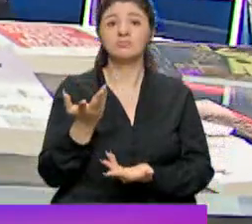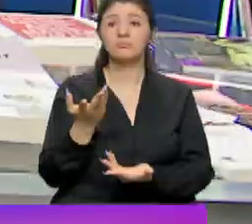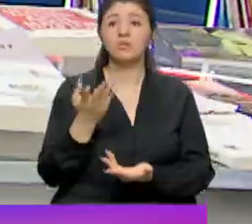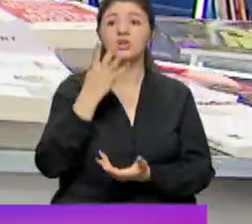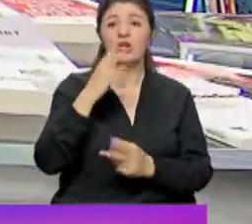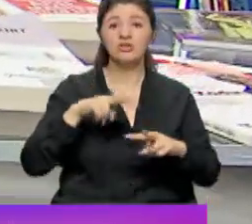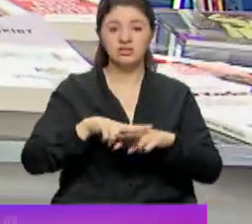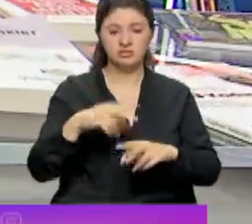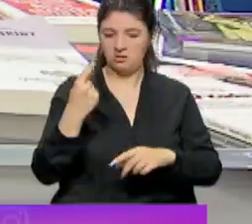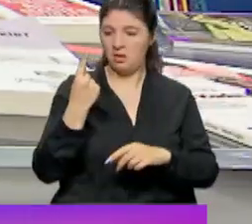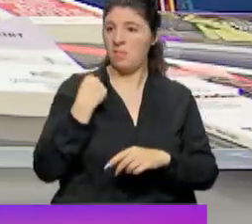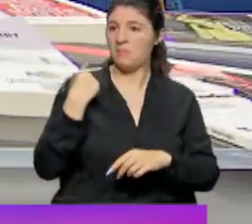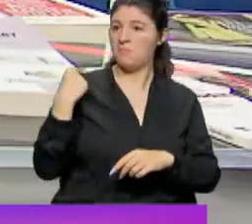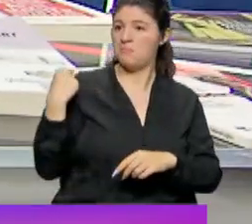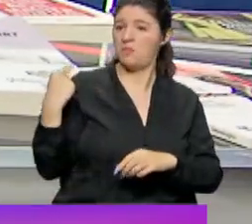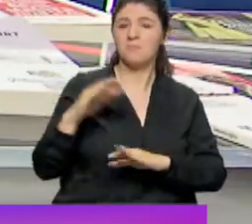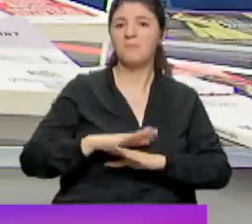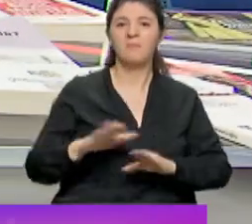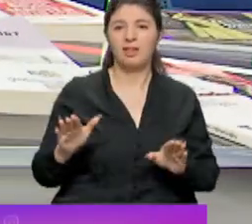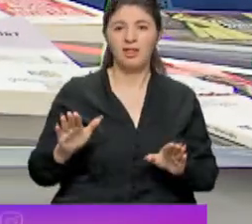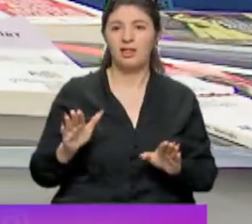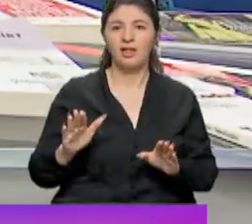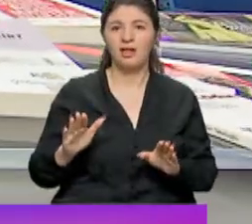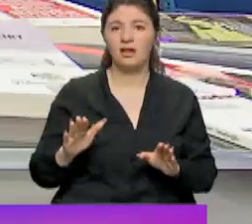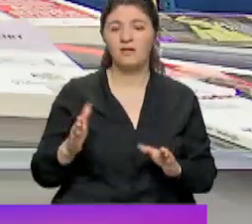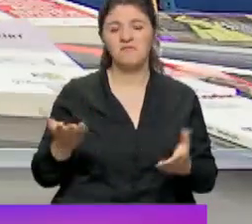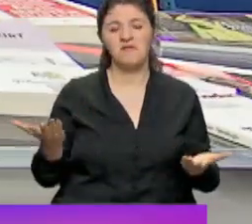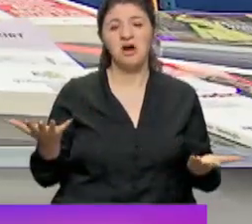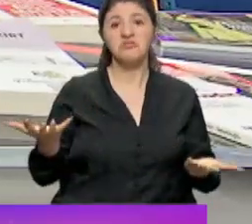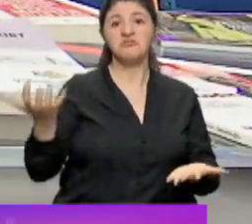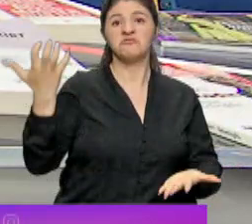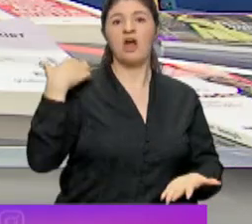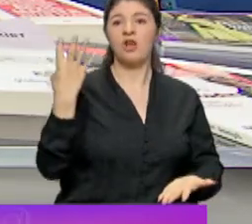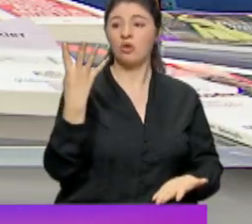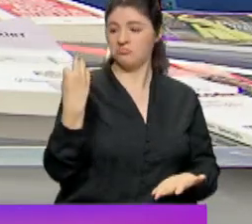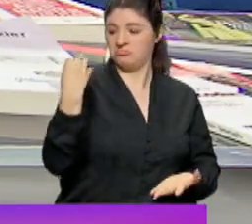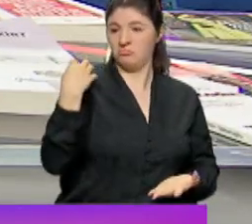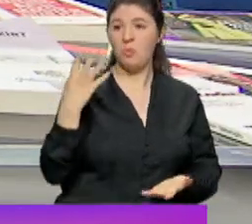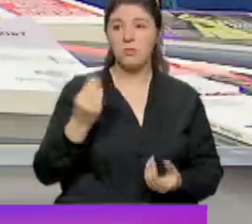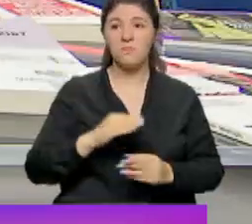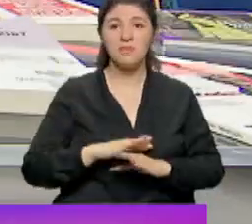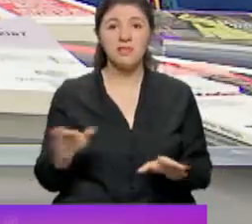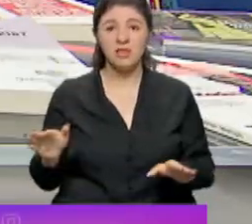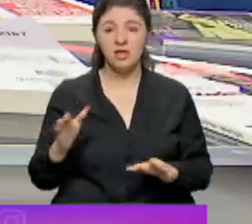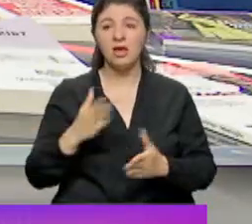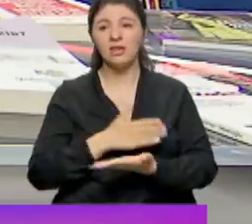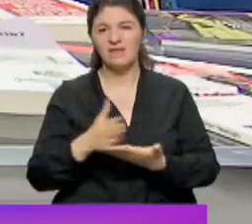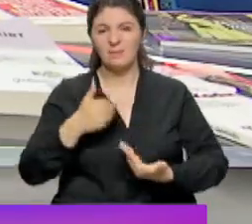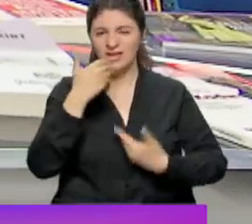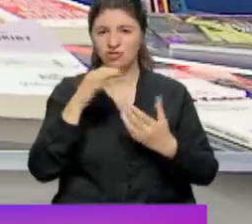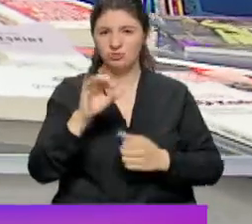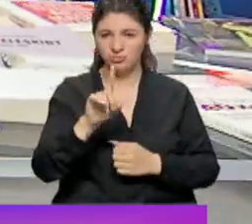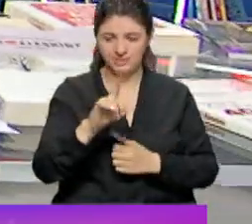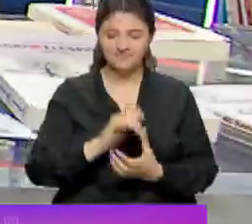dört Yıldız takıldı iyi mi bu General oldunuz güzel devamını